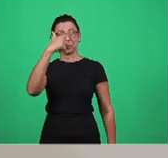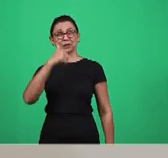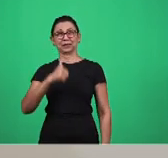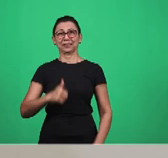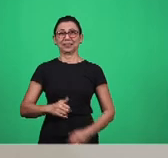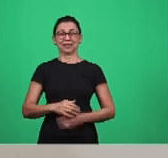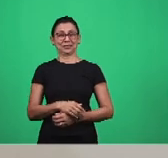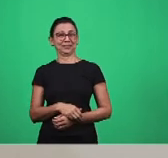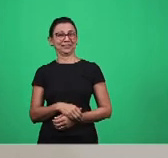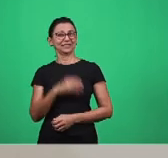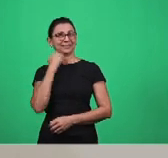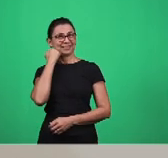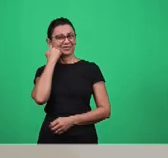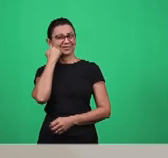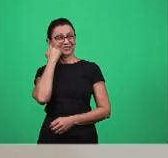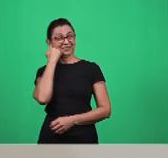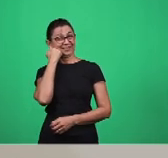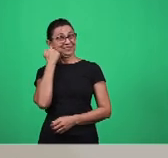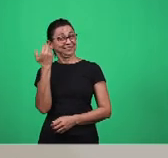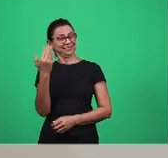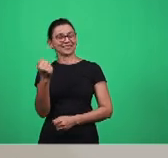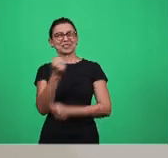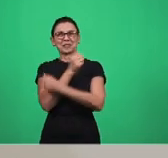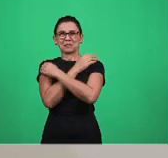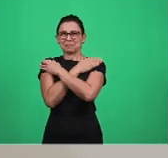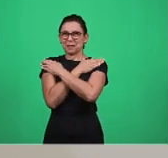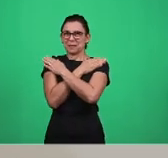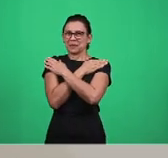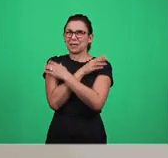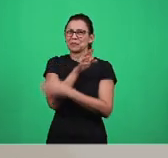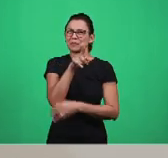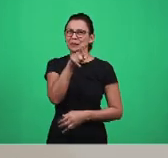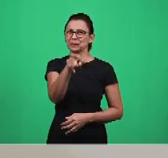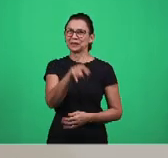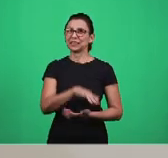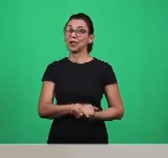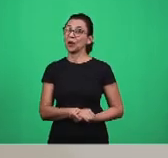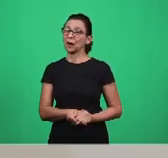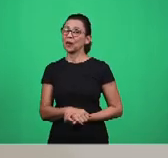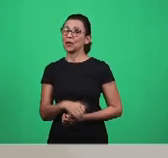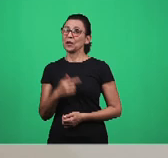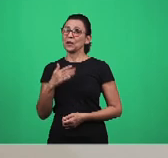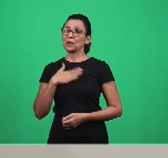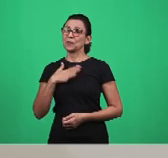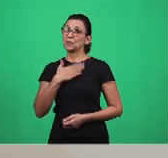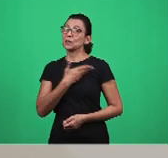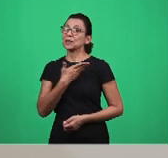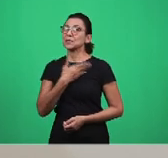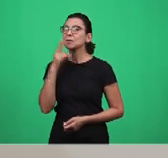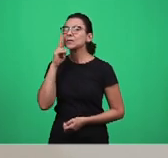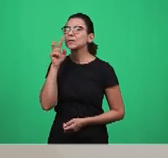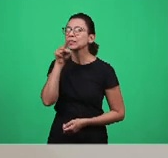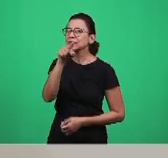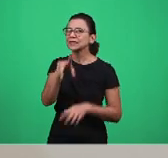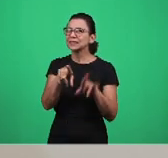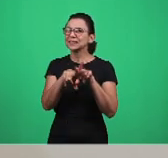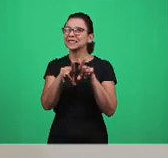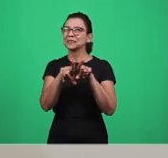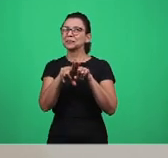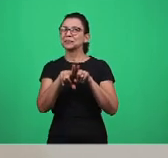mes salutations à toi et mes amis qui te voient ici. Et je veux ta photo, hein, la prochaine